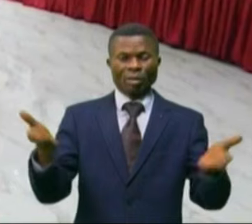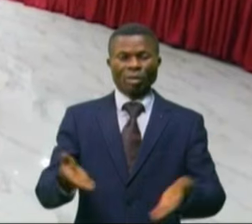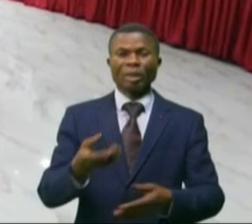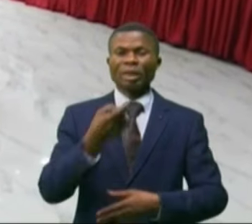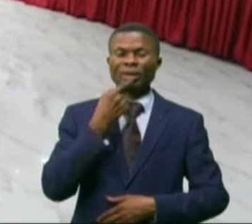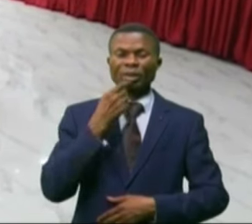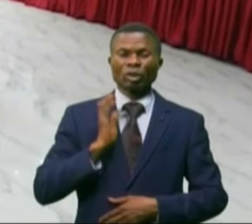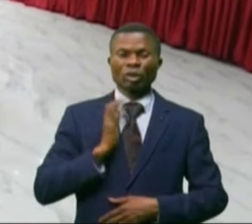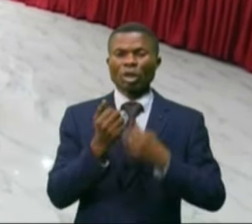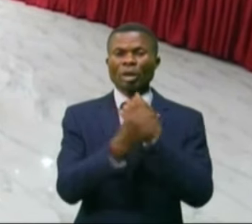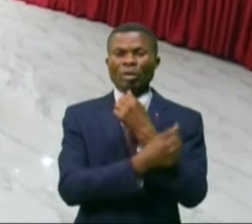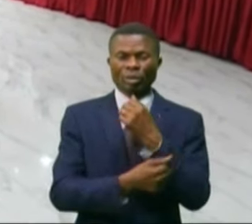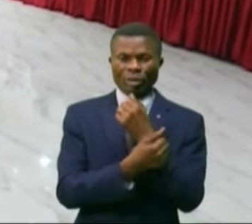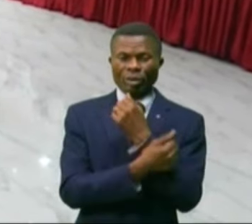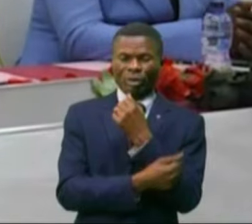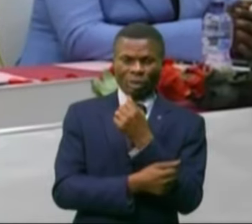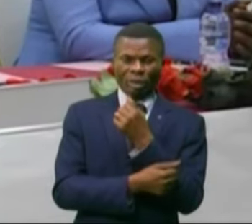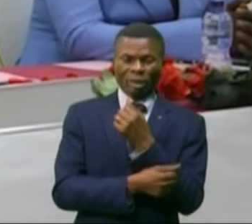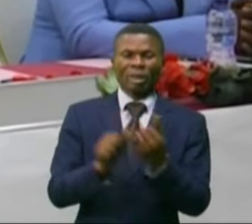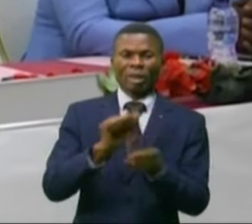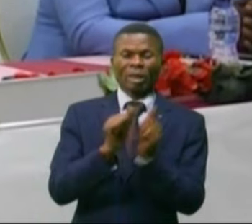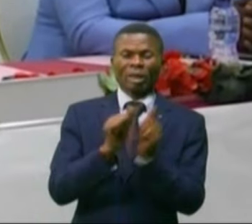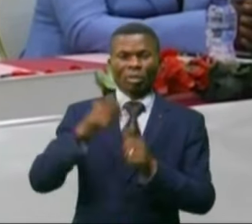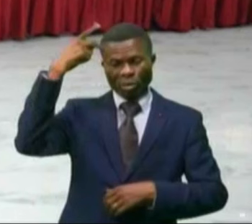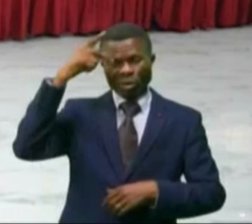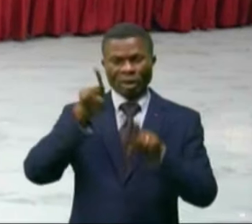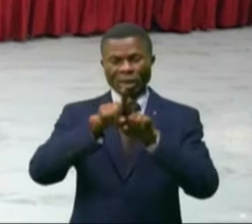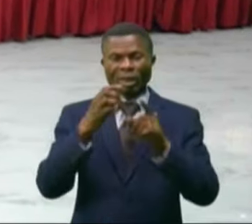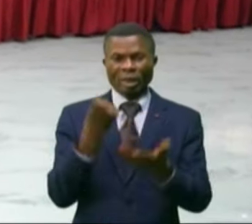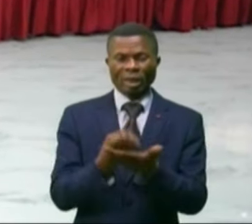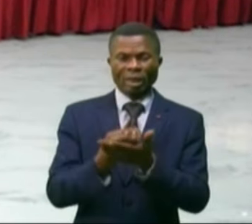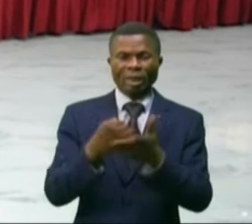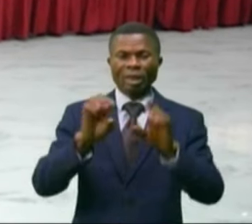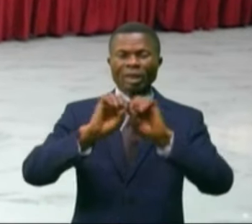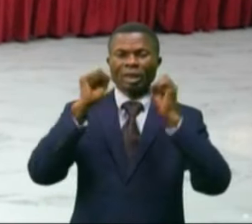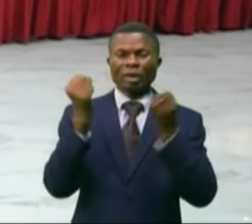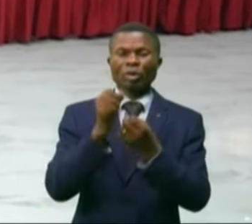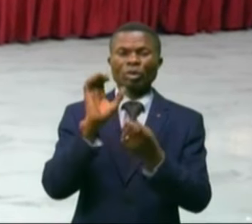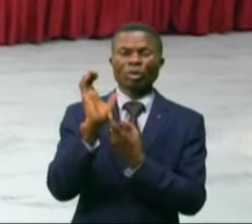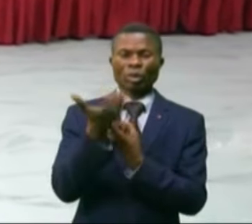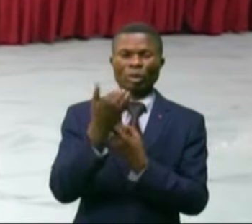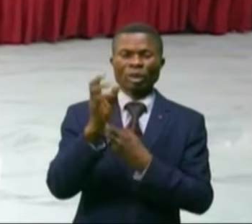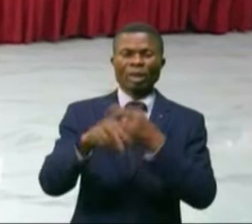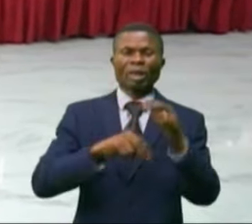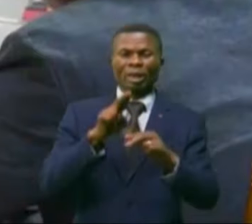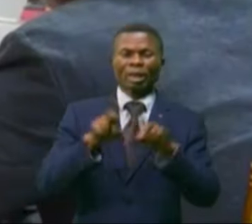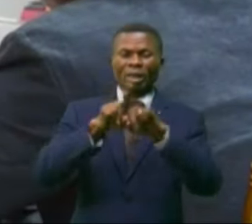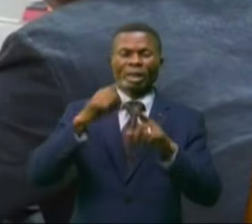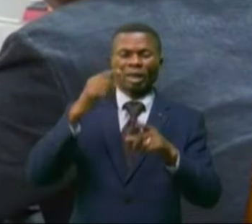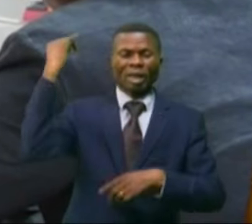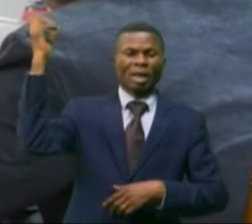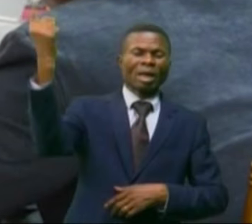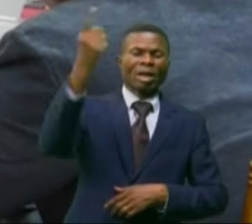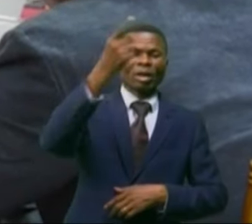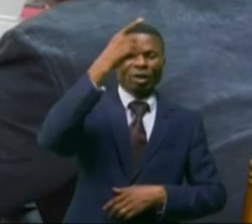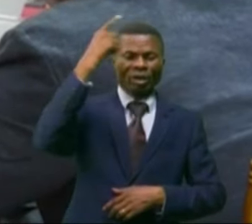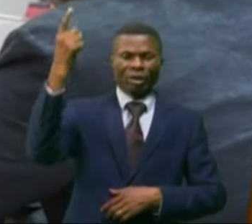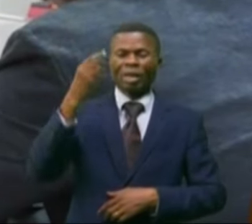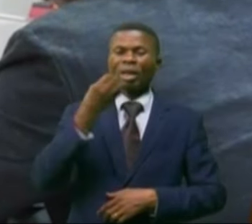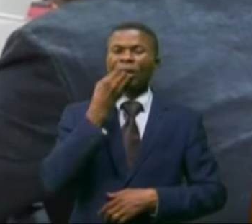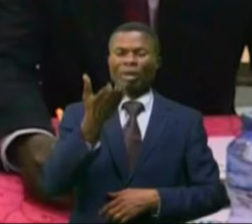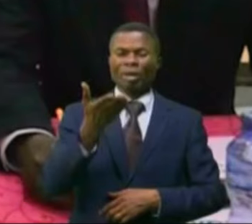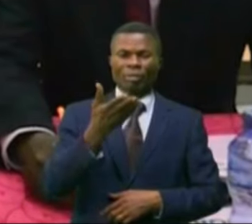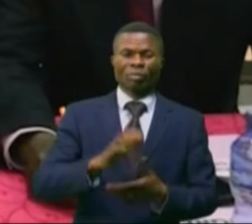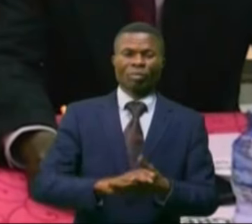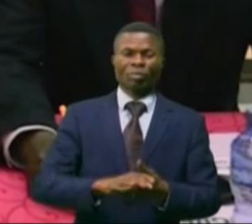notre pays dans la sphère politique, économique et socio-culturelle nationale et internationale, en l'occurrence